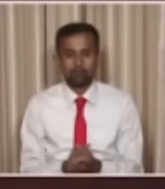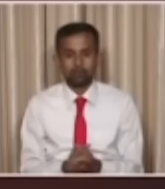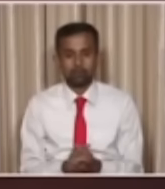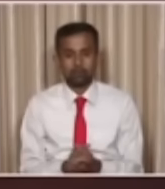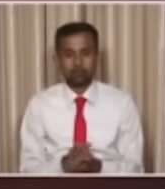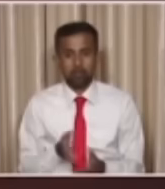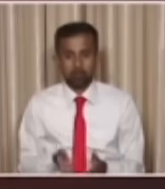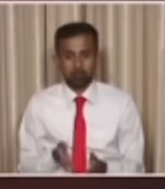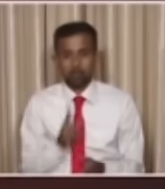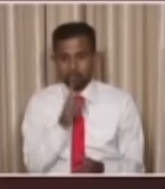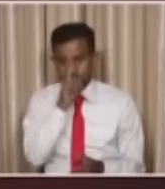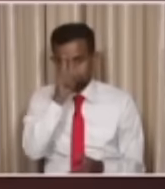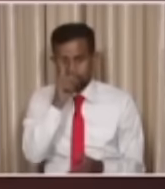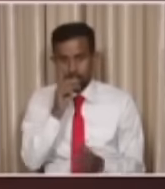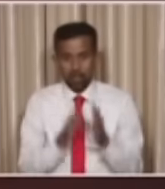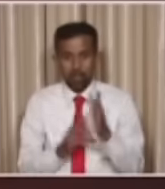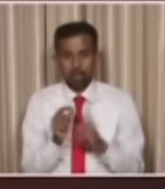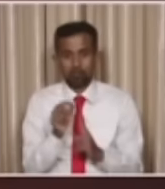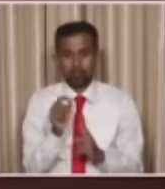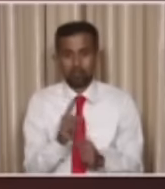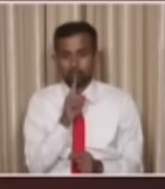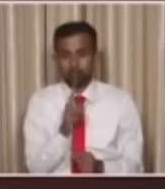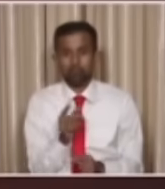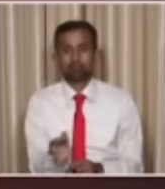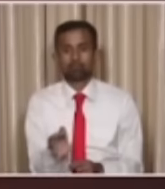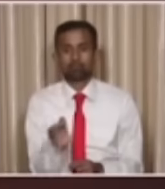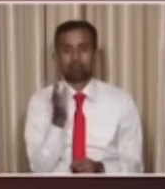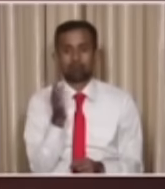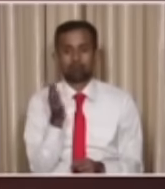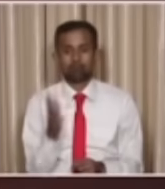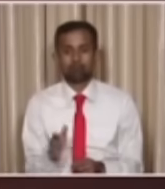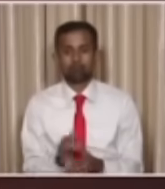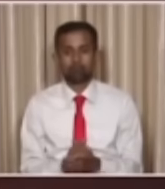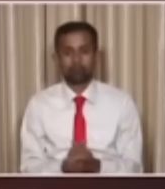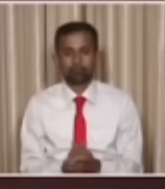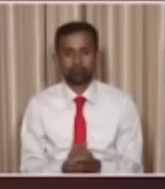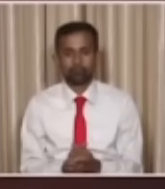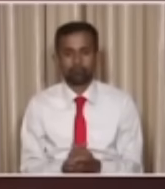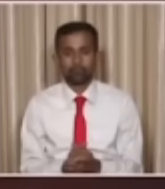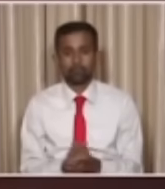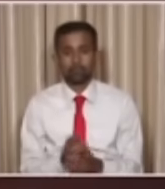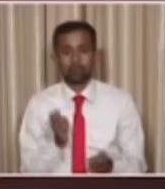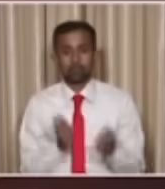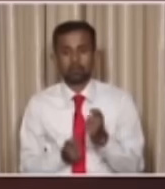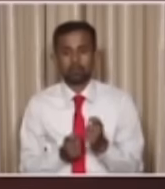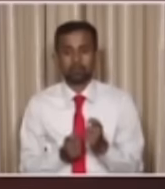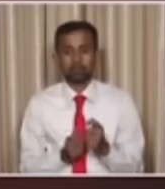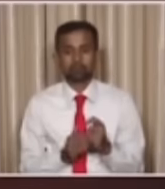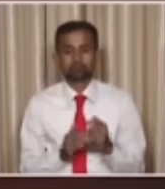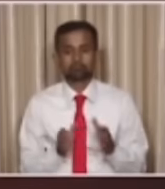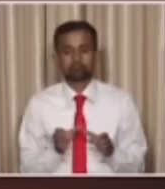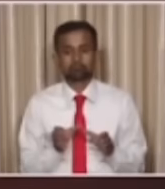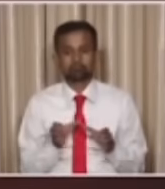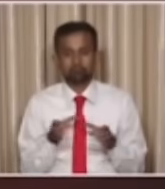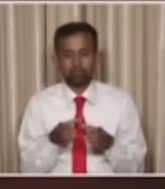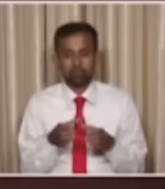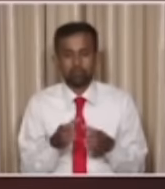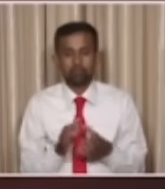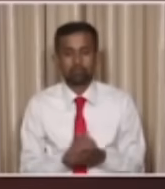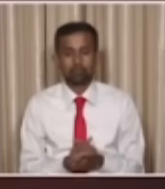මේ සතියේ ඇමතිවරයා ගත්ත ඒ නියෝගයත් තහනම් කරලා තියෙනවා. ඉතින් එතන තමයි ක්‍රිකට් හිර වෙලා තියෙන්නේ. අනිත් කාරණේ